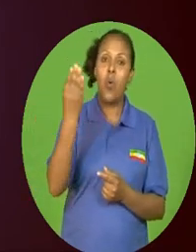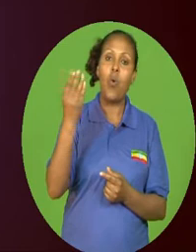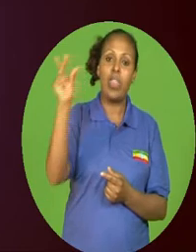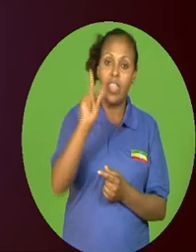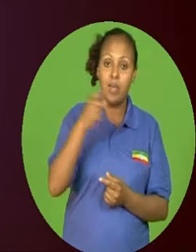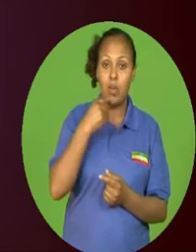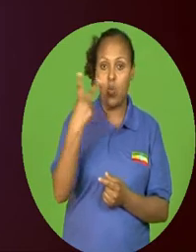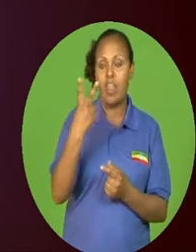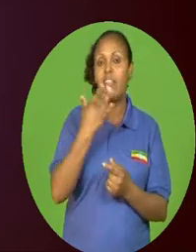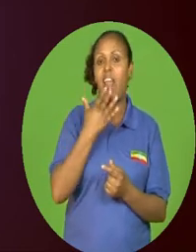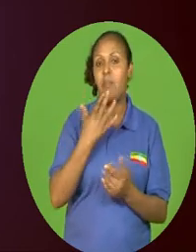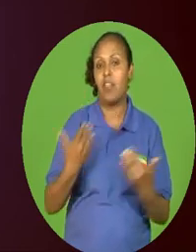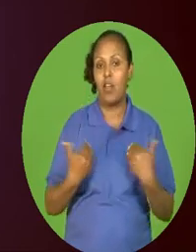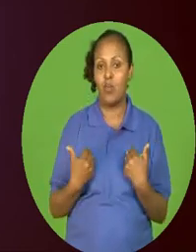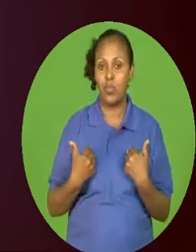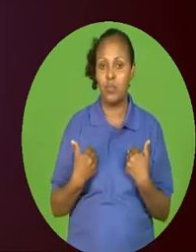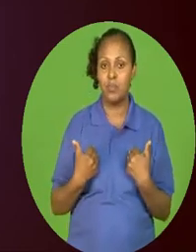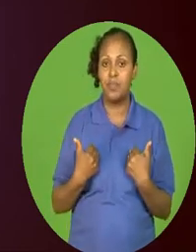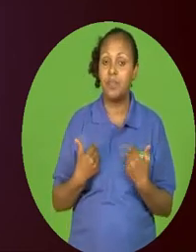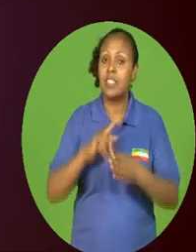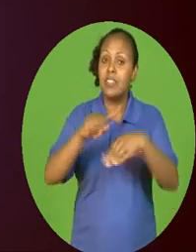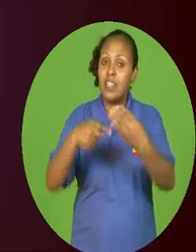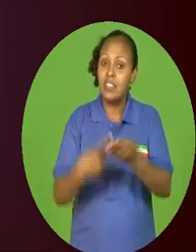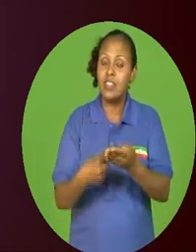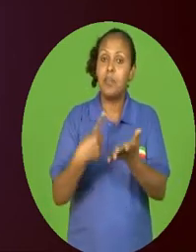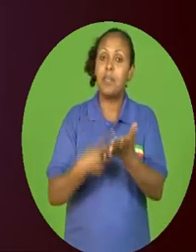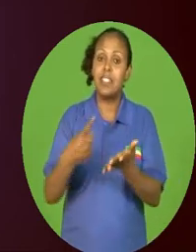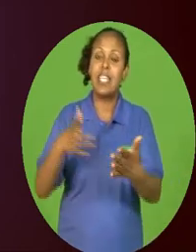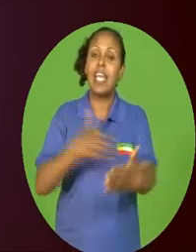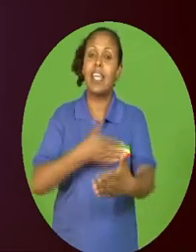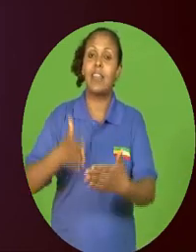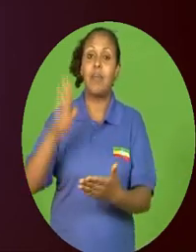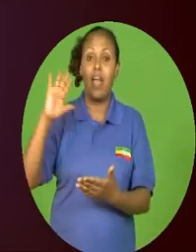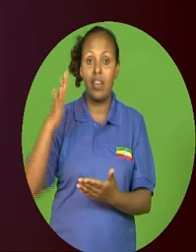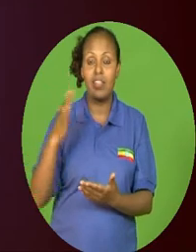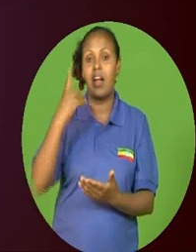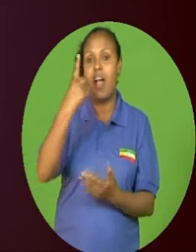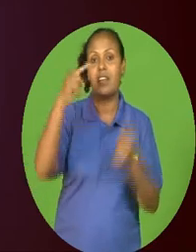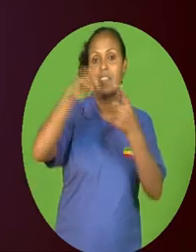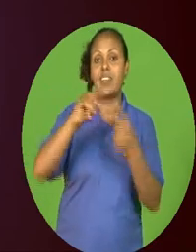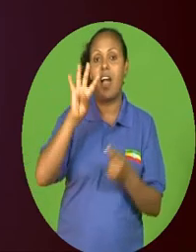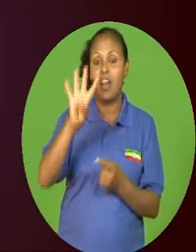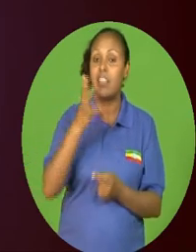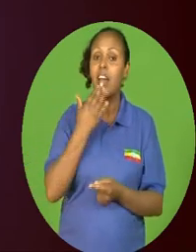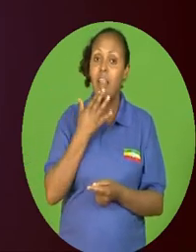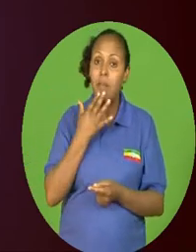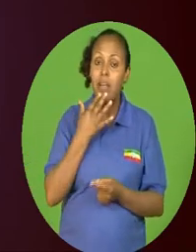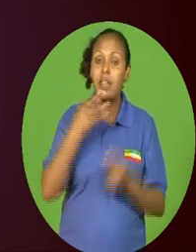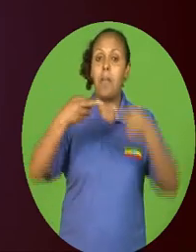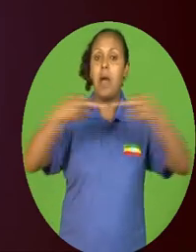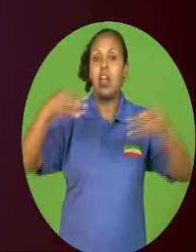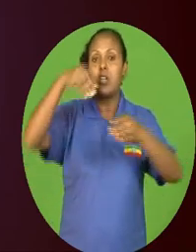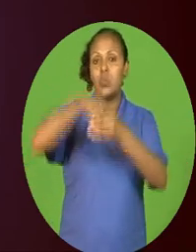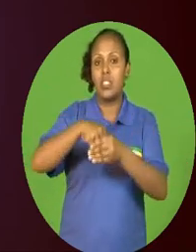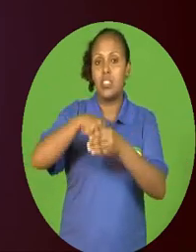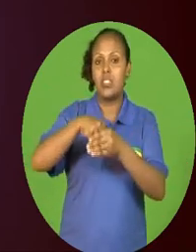ቀለም እንዲሁም ሆዬ የሚለው 2 ቀለማት አሉት። ስለዚህ በዚህ የግጥም አይነት ከአንድ እስከ 4